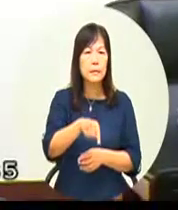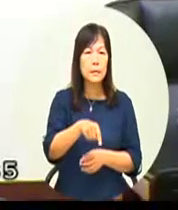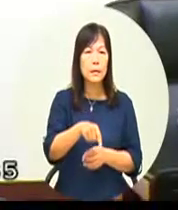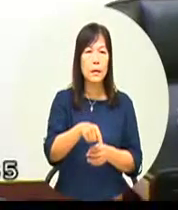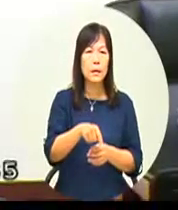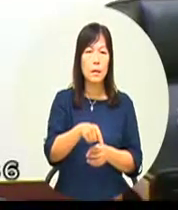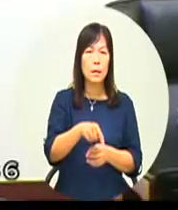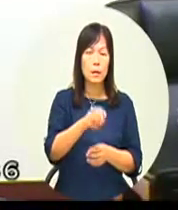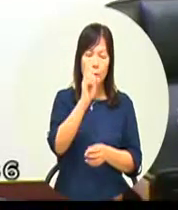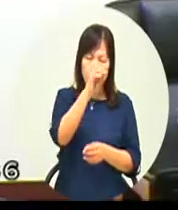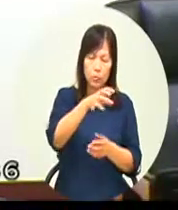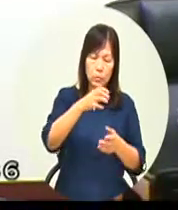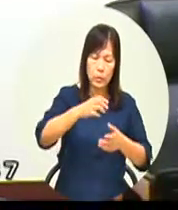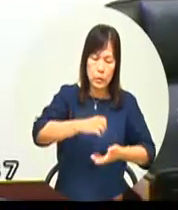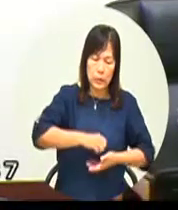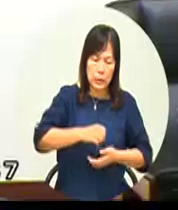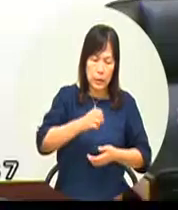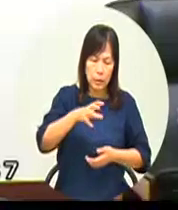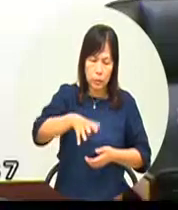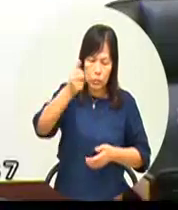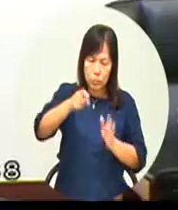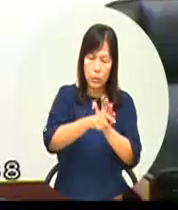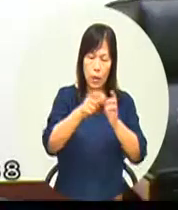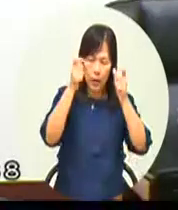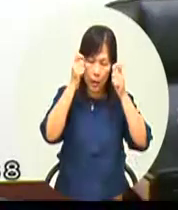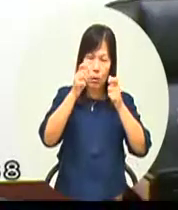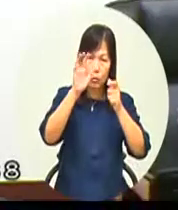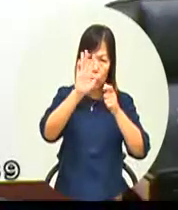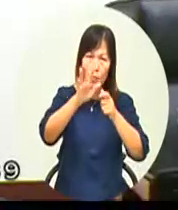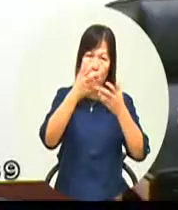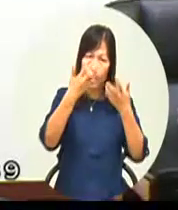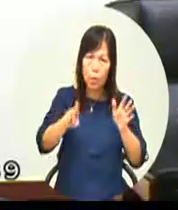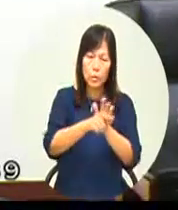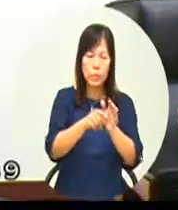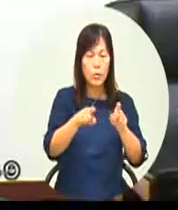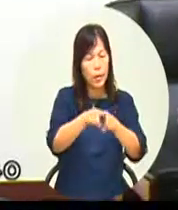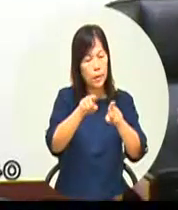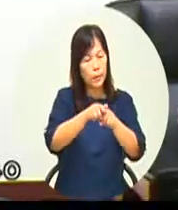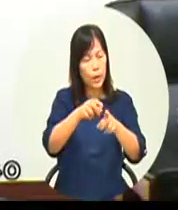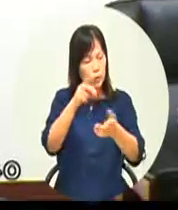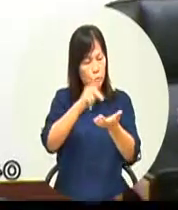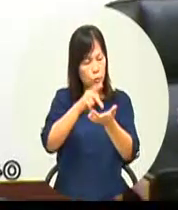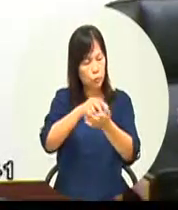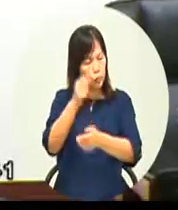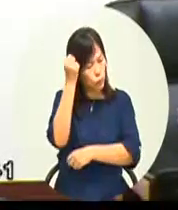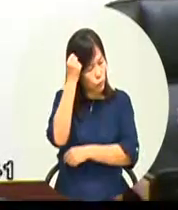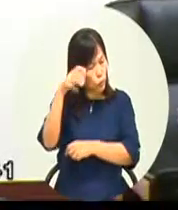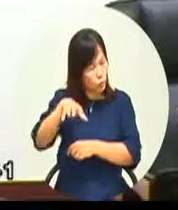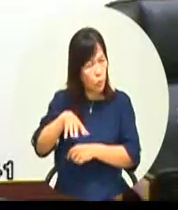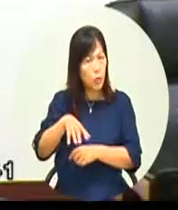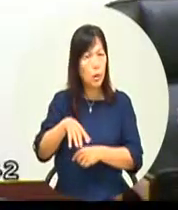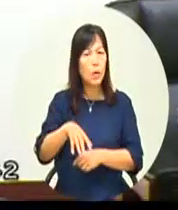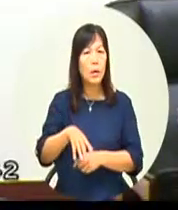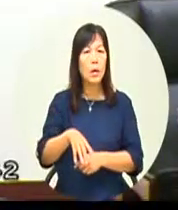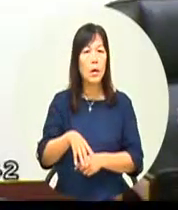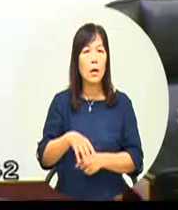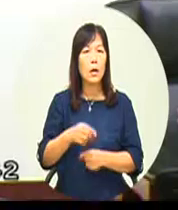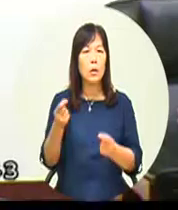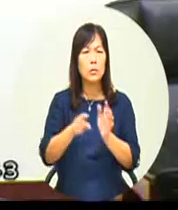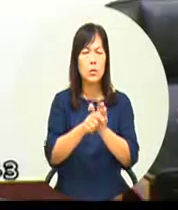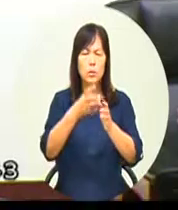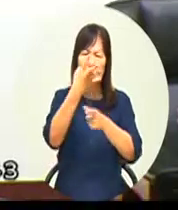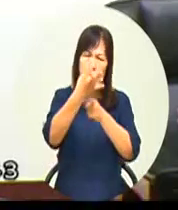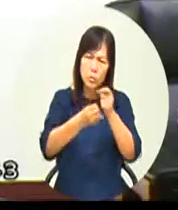实在高雄有很多的民宿业者，其实这几年来也一直，其实你